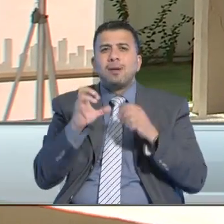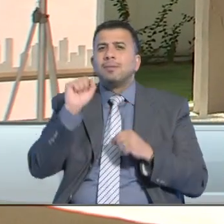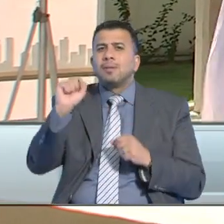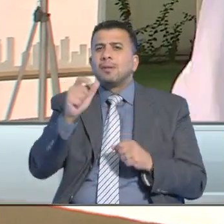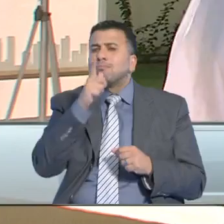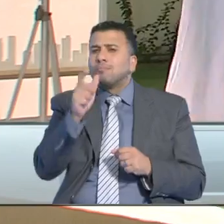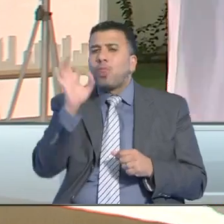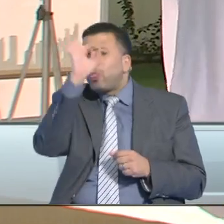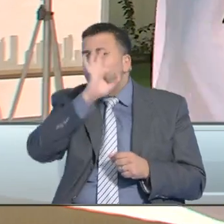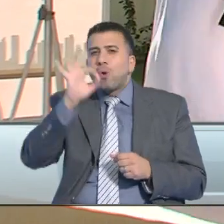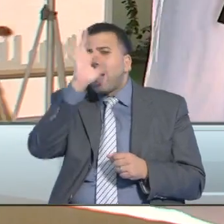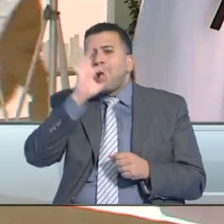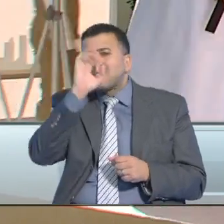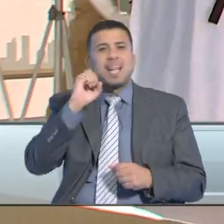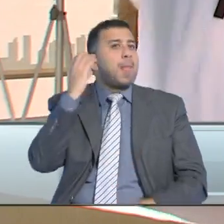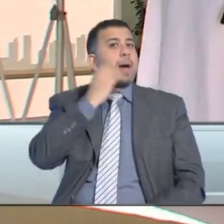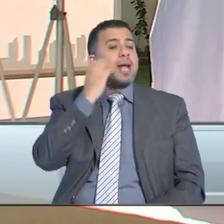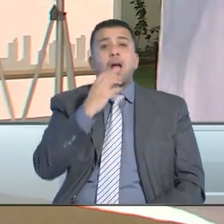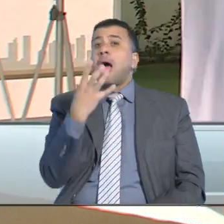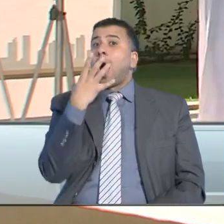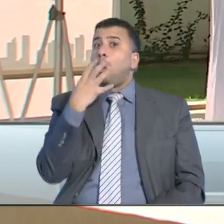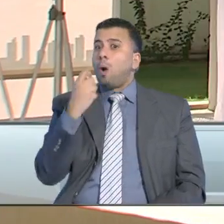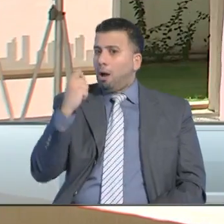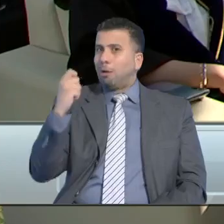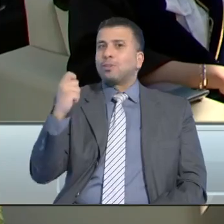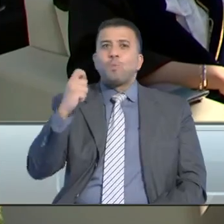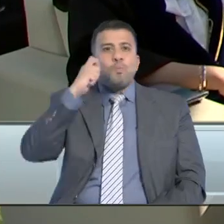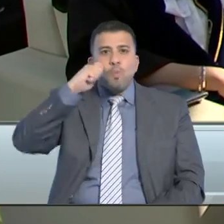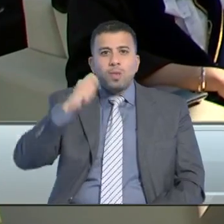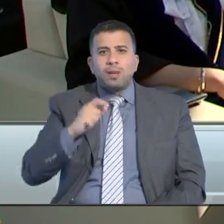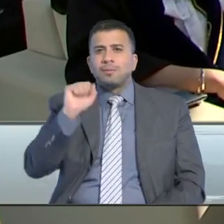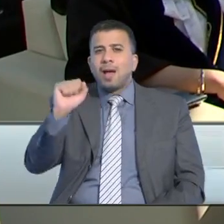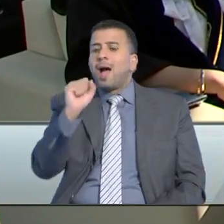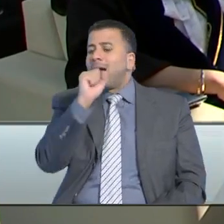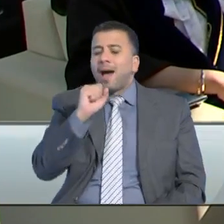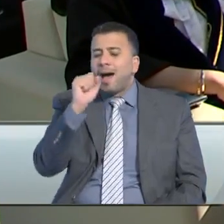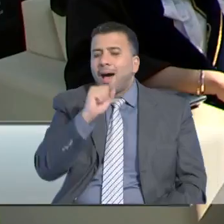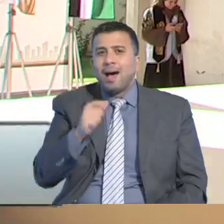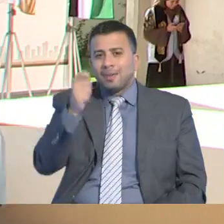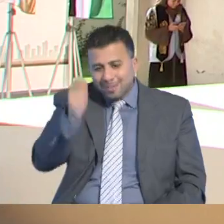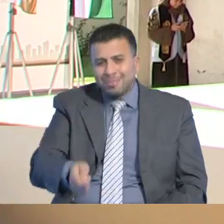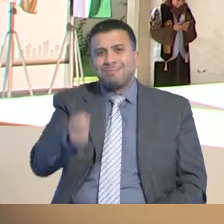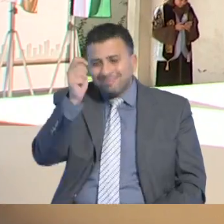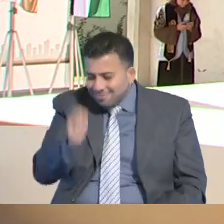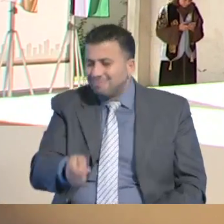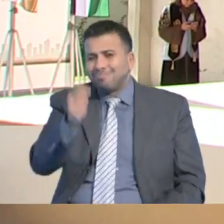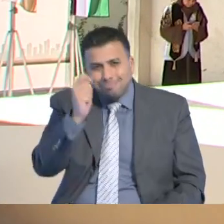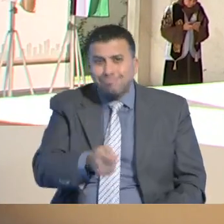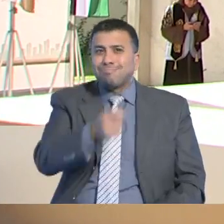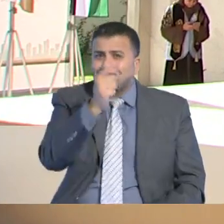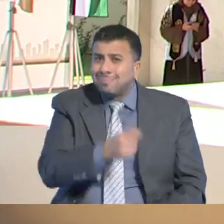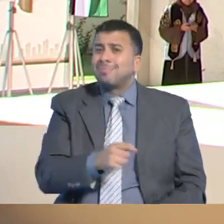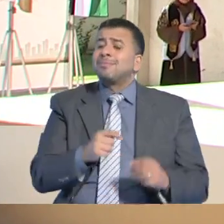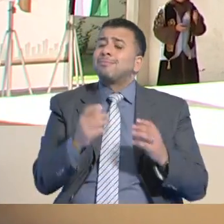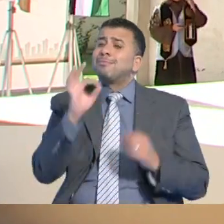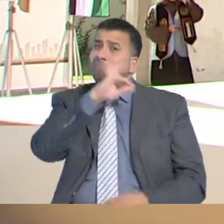من الفقرات التي عبرت عن تراث الإمارات والهوية الوطنية والفقرات الغنائية والهجيز الشعبية بمشاركة